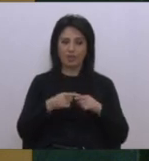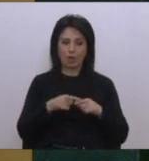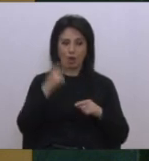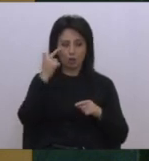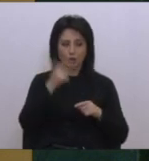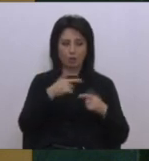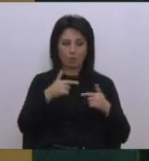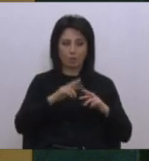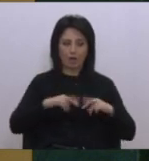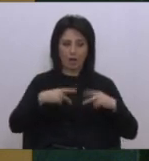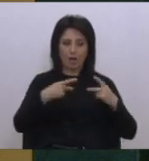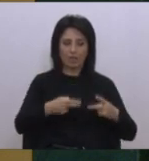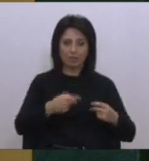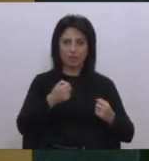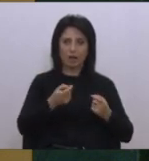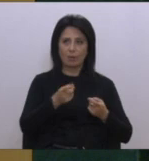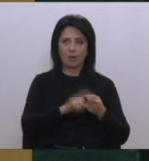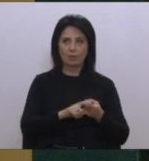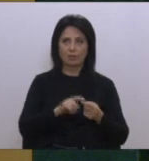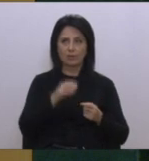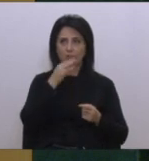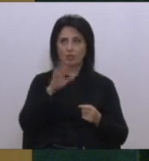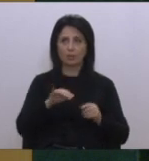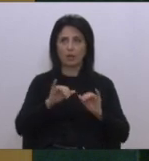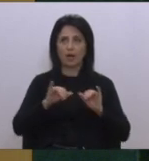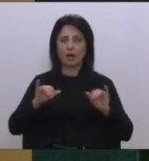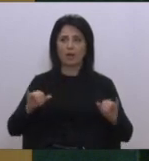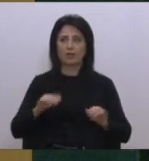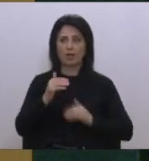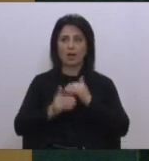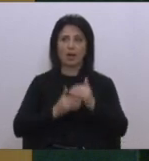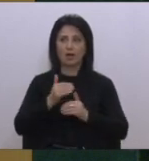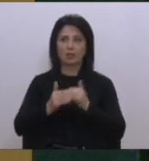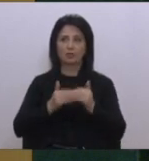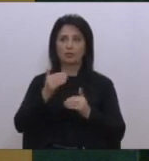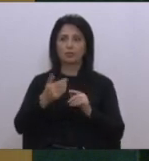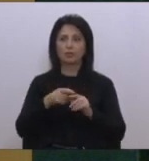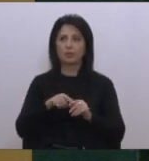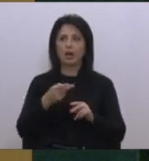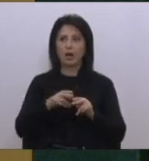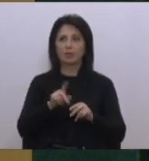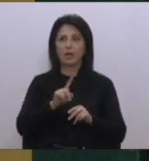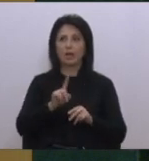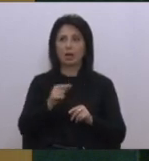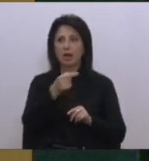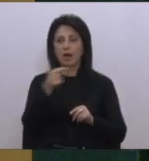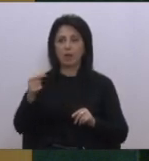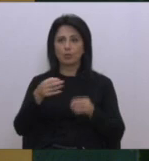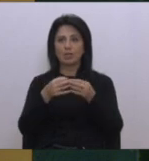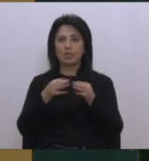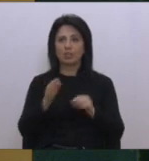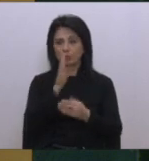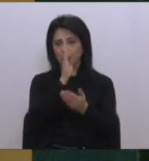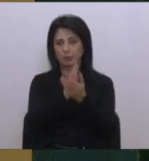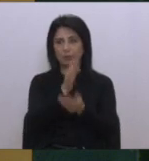ცოდნის პრაქტიკაში გამყარებას და შემდგომ განვითარებას და კარიერულ წინსვლას. ამიტომ რაიმე გამონაკლისის დაშვება